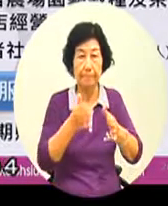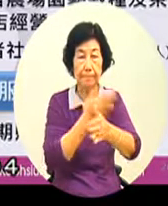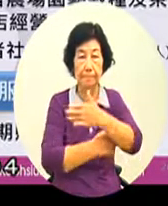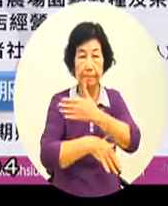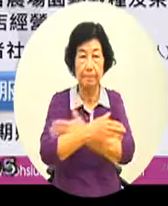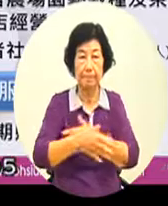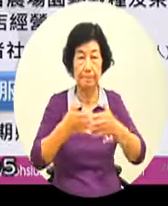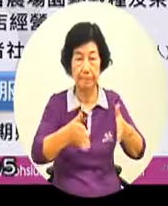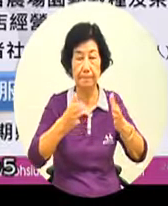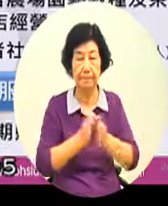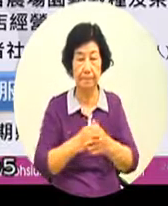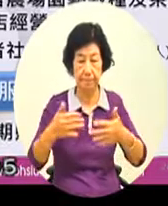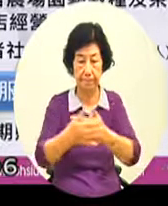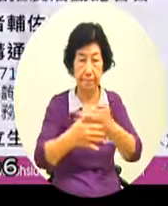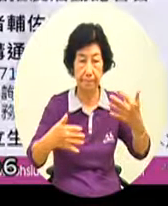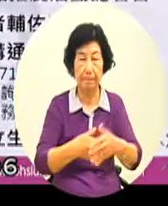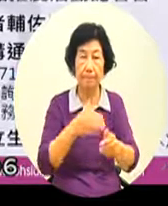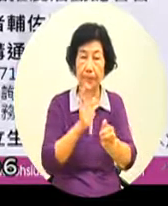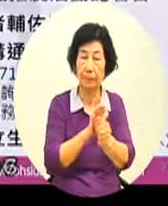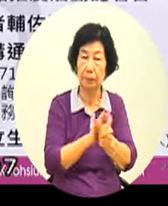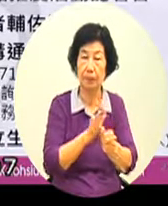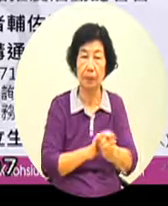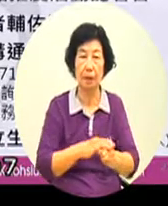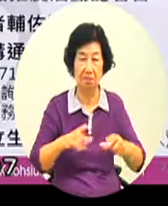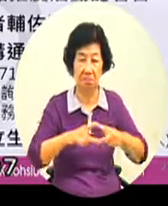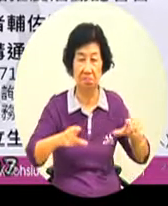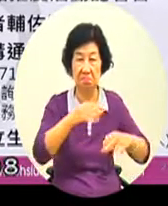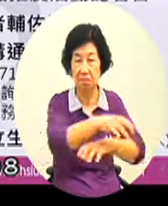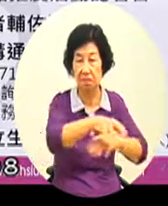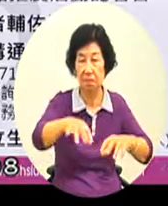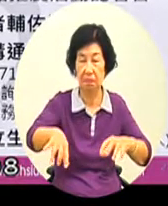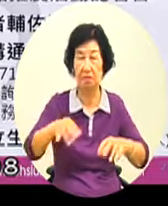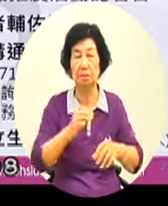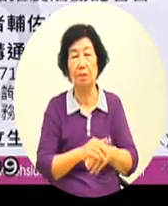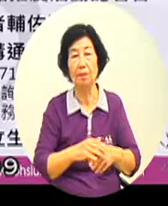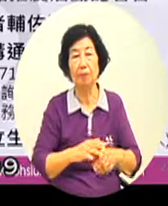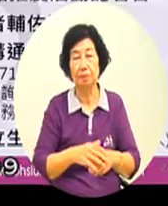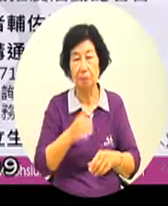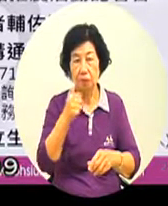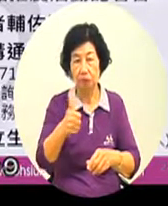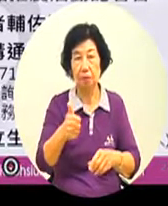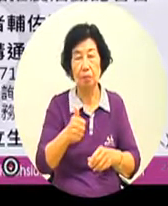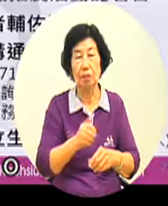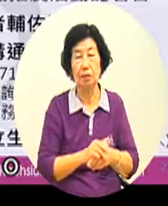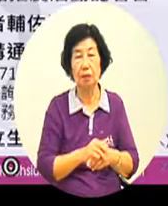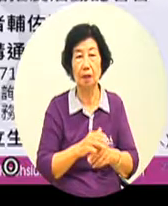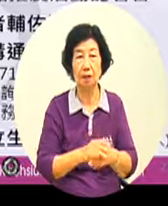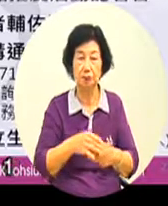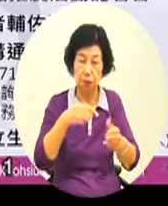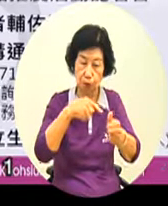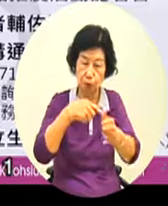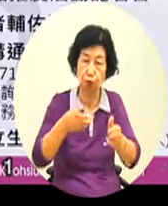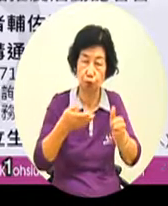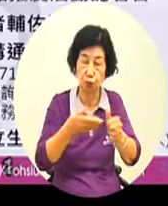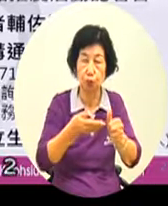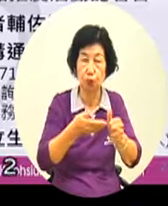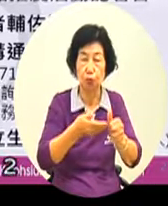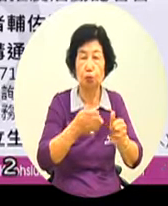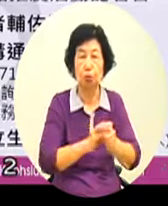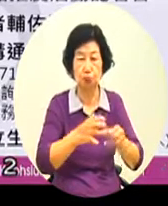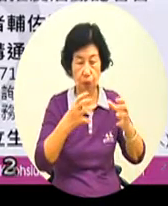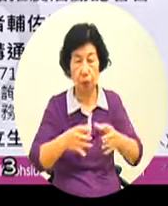要的一些交通的一些协助，还有大环境的友善环境的督促跟建制啊，还